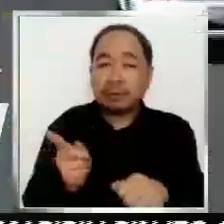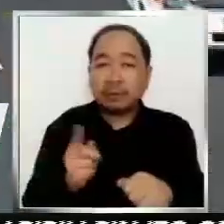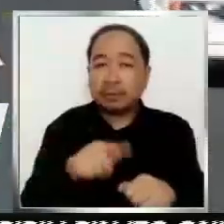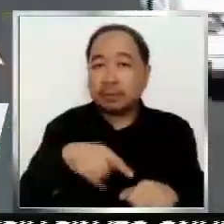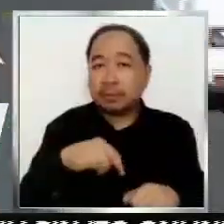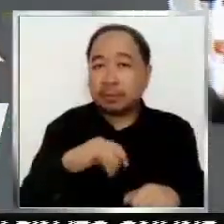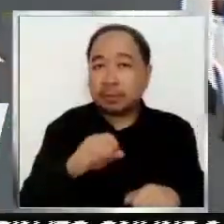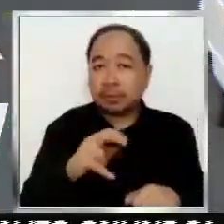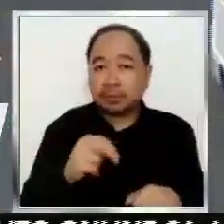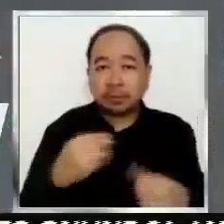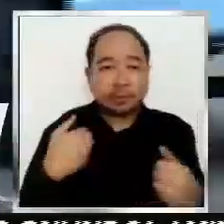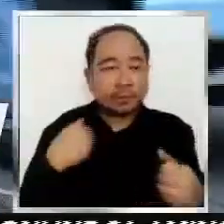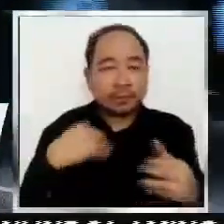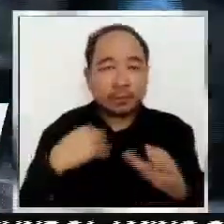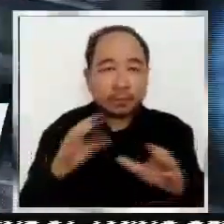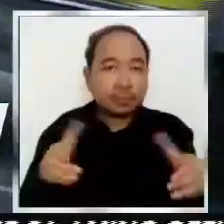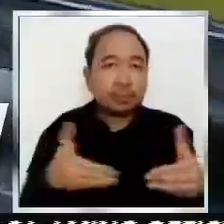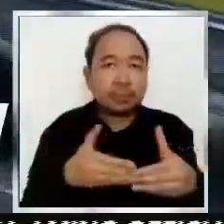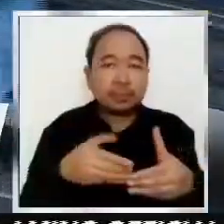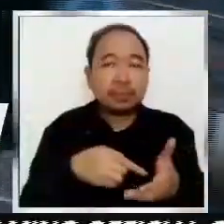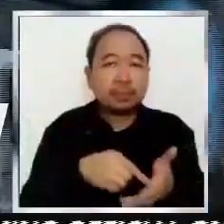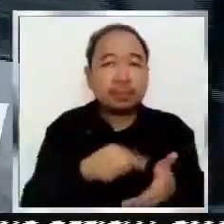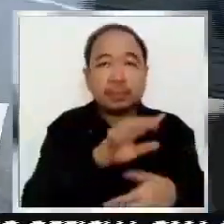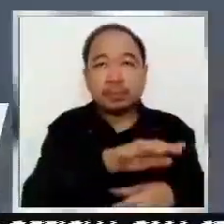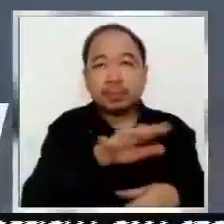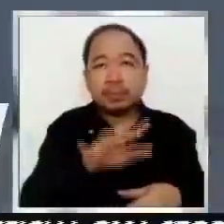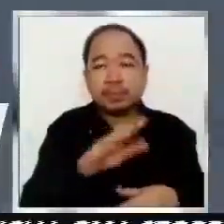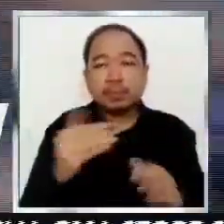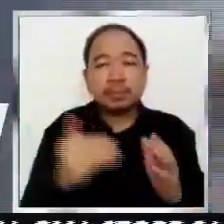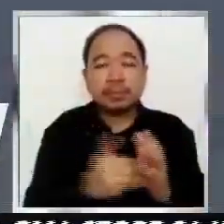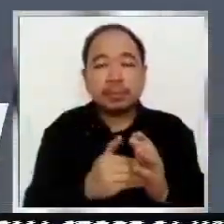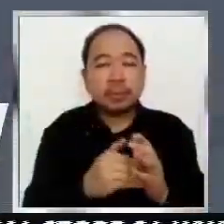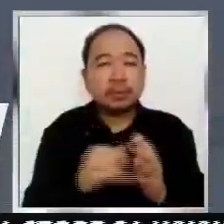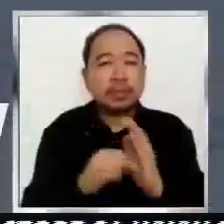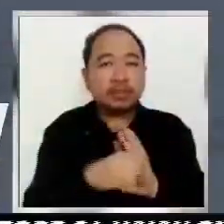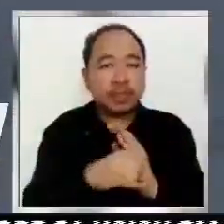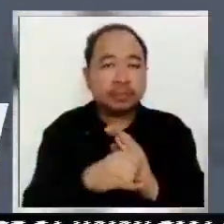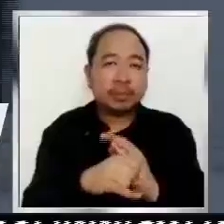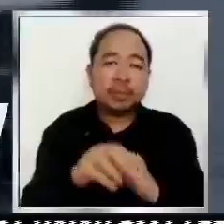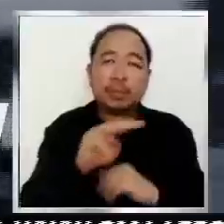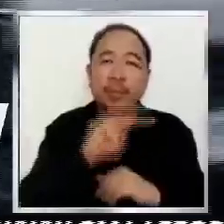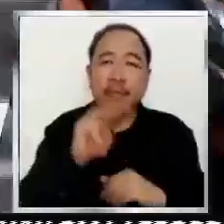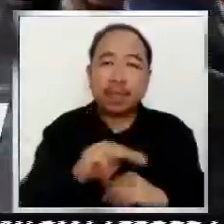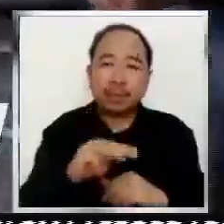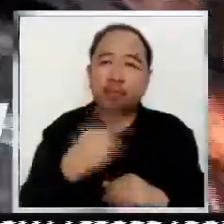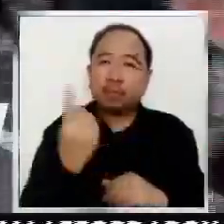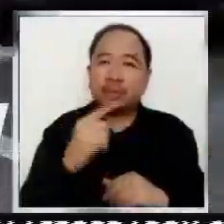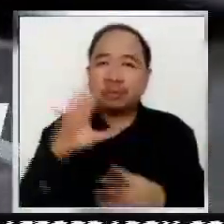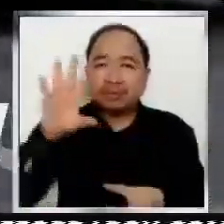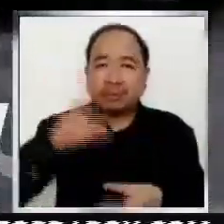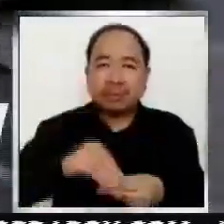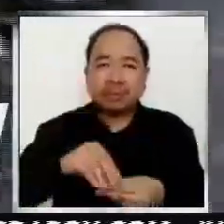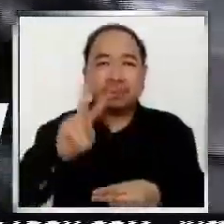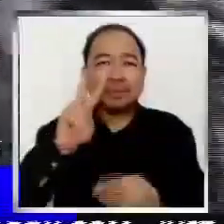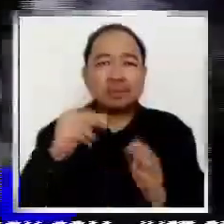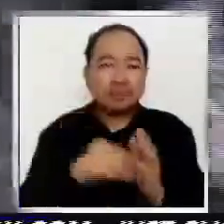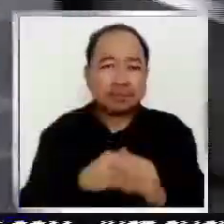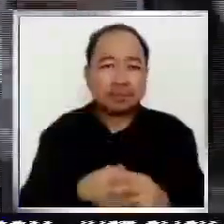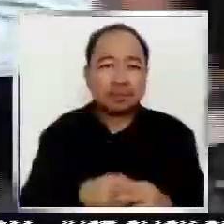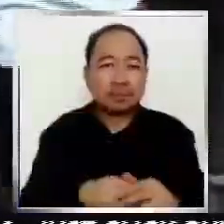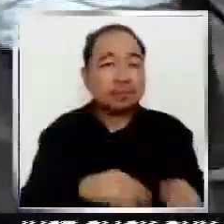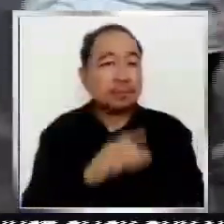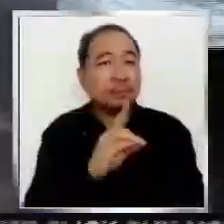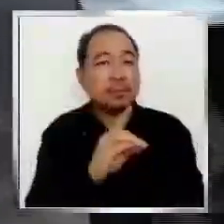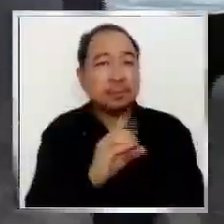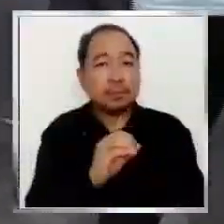Sa 55,000 na units daw na jeep sa Metro Manila, 2,000 pa lamang raw ang consolidated. Sa datos naman ng DOTR sa